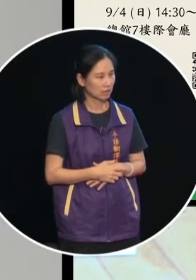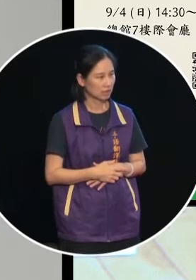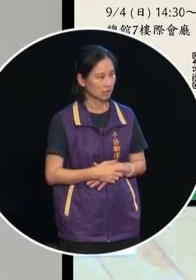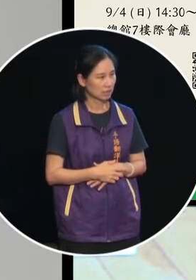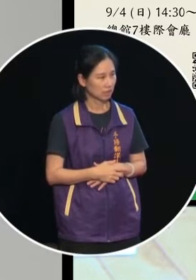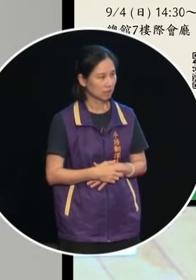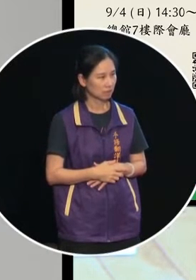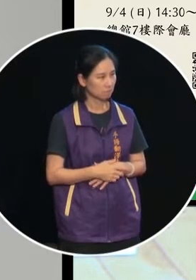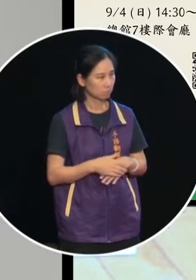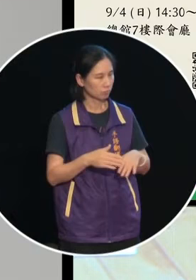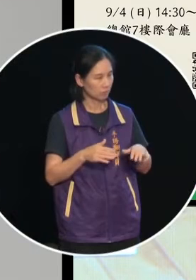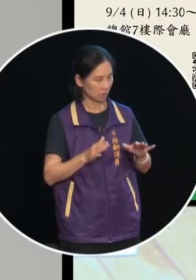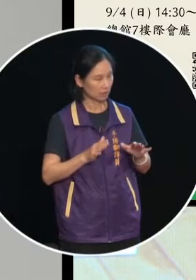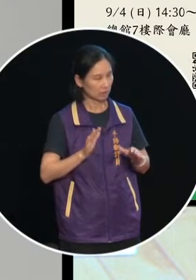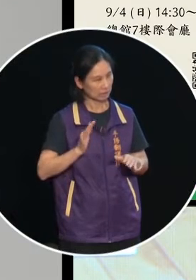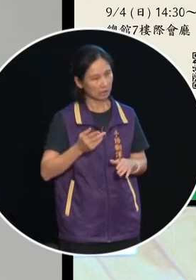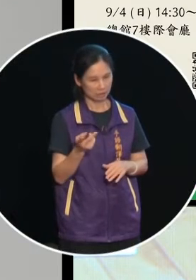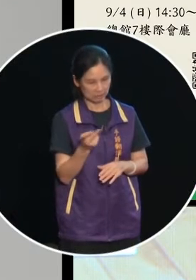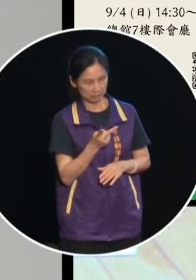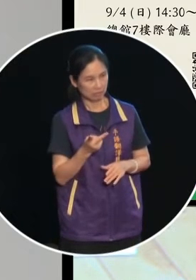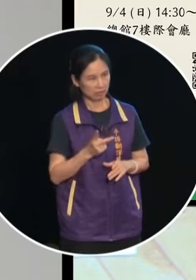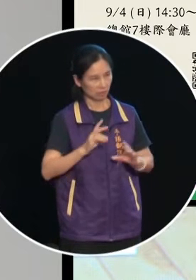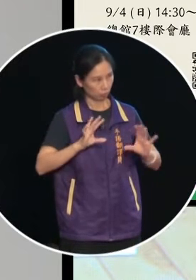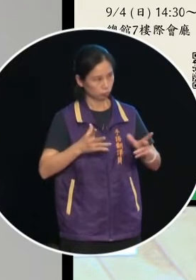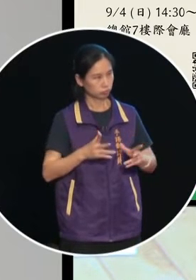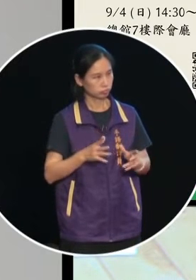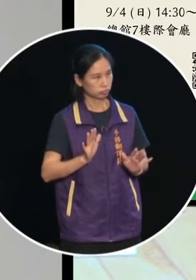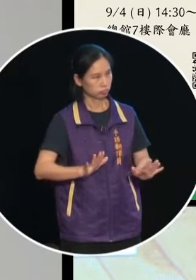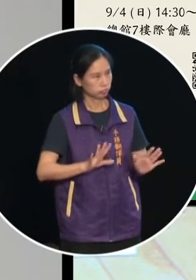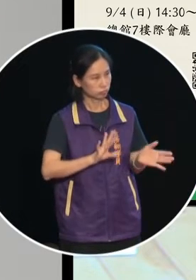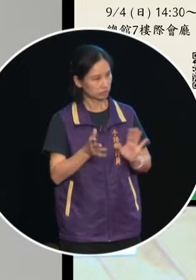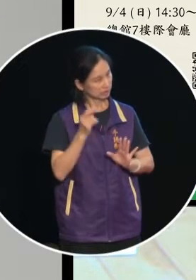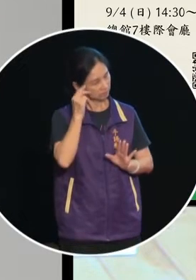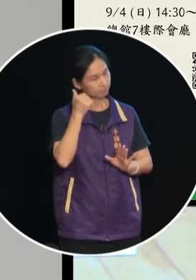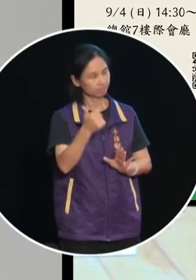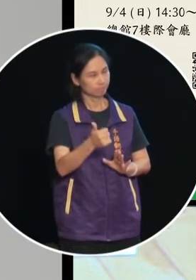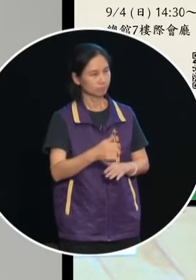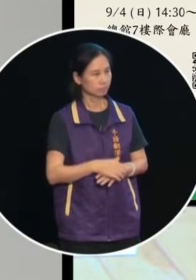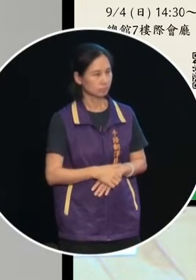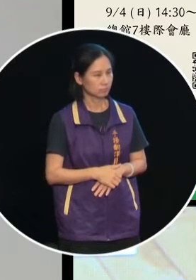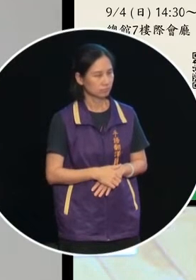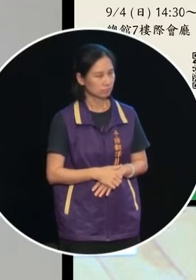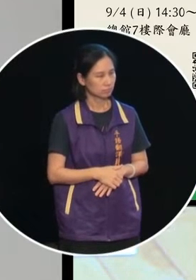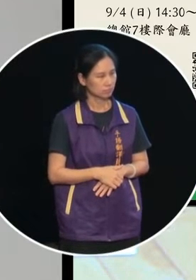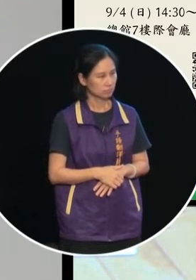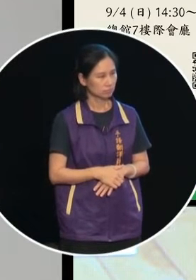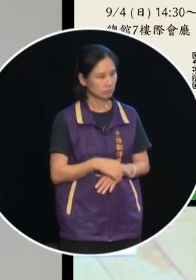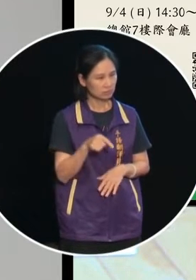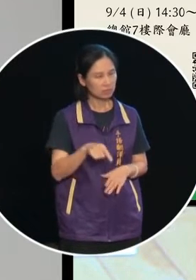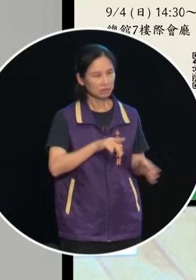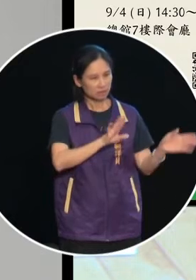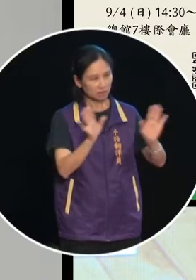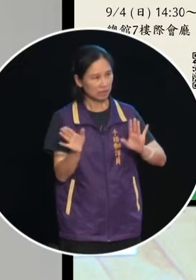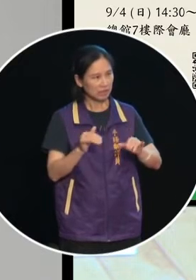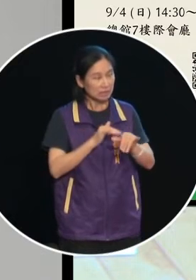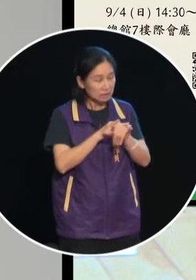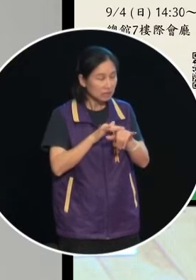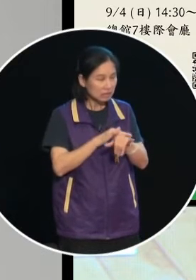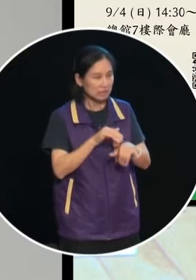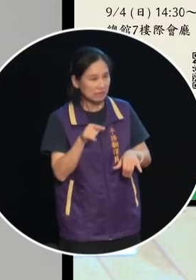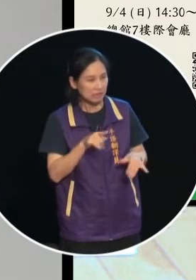不过现在情感非常好。那么不过这个情况，相恋的情况